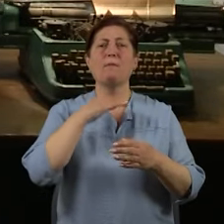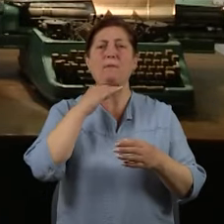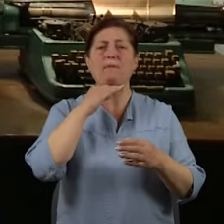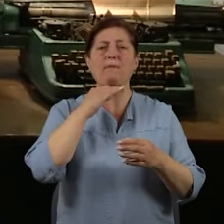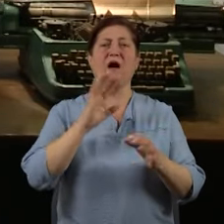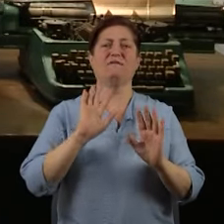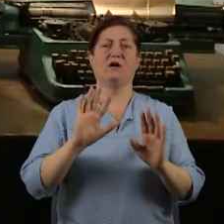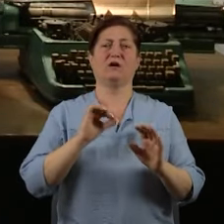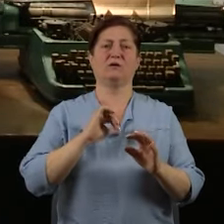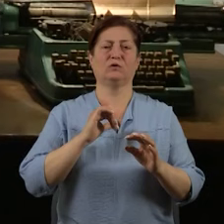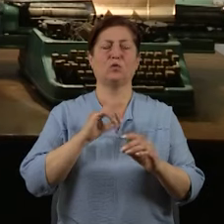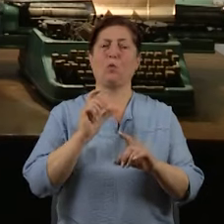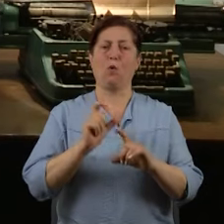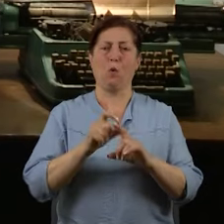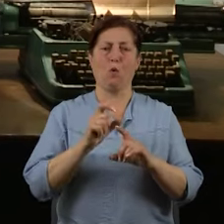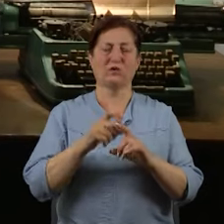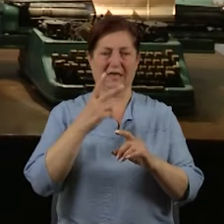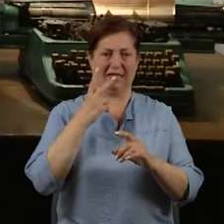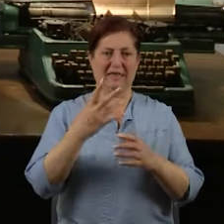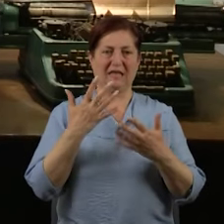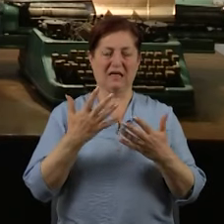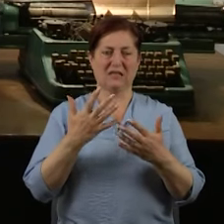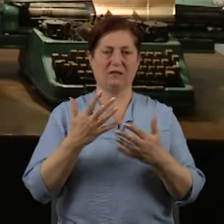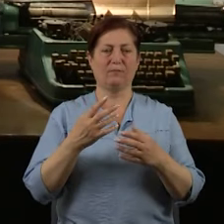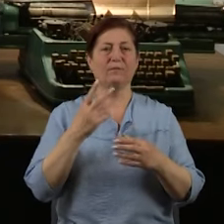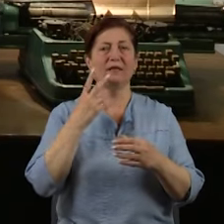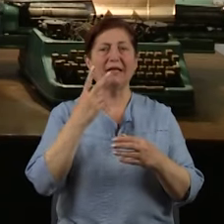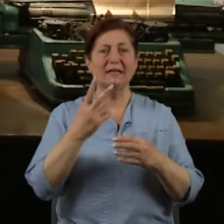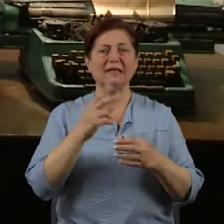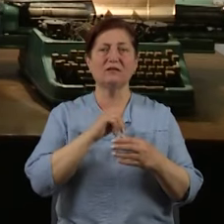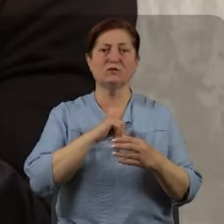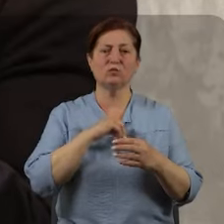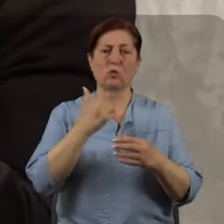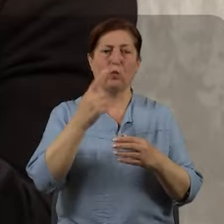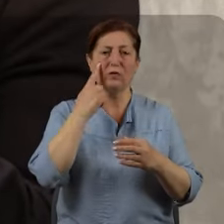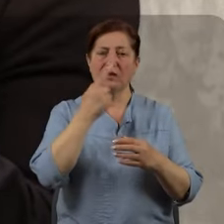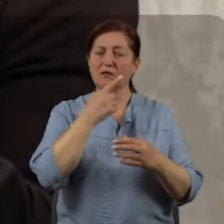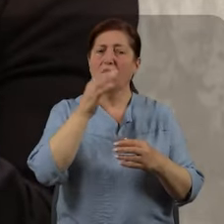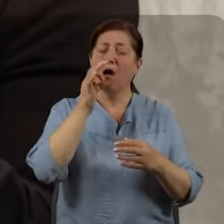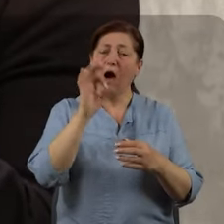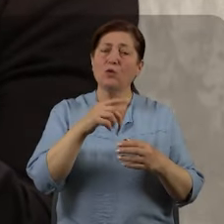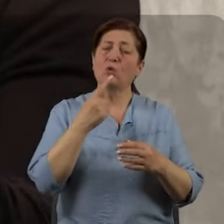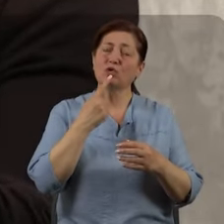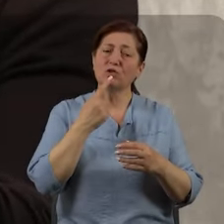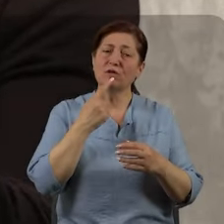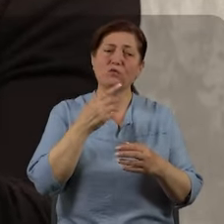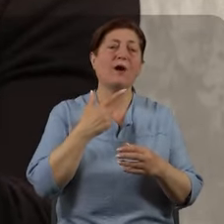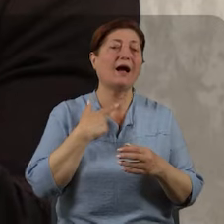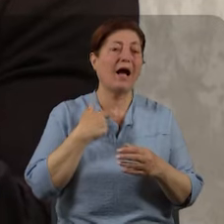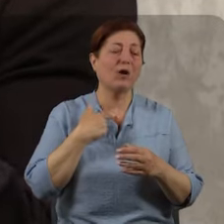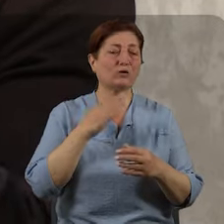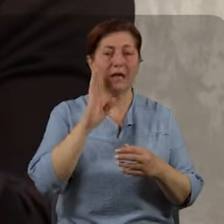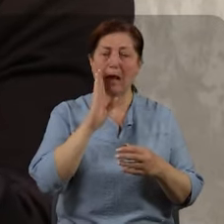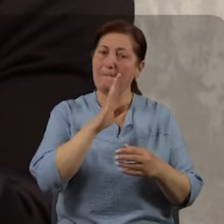այ բառը, բանը, խոսքը տեսանելի են։ Տես աղքեւ տեսքին, Անուշ լեզվին կարոցել եմ, Մայրիկ ջան, այ իմ